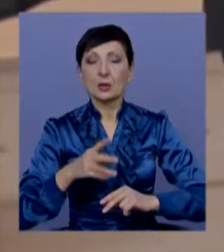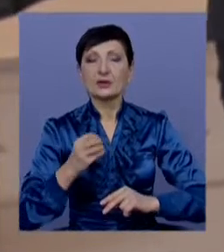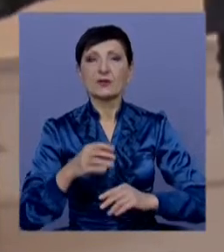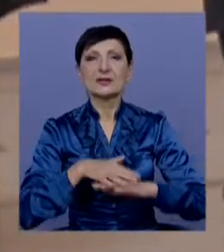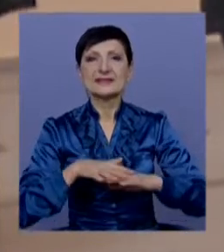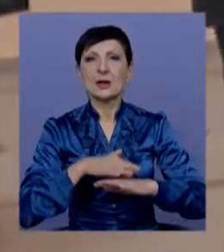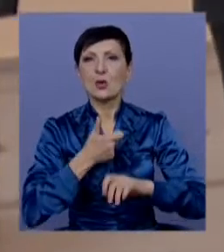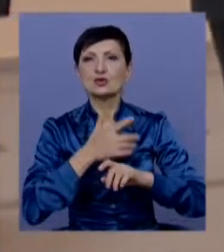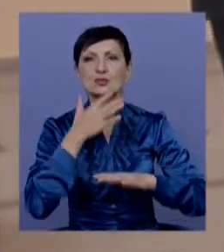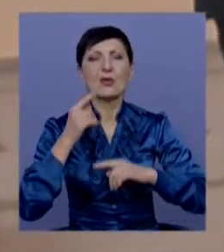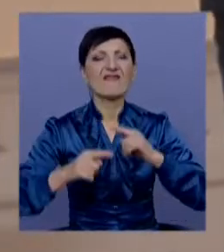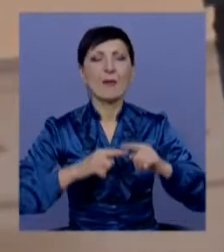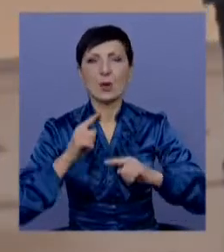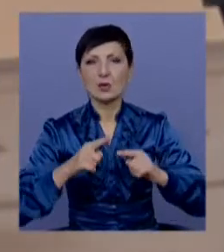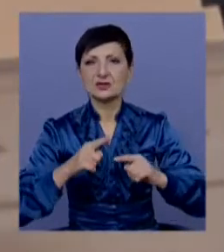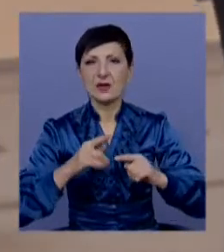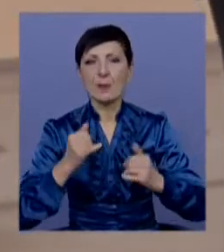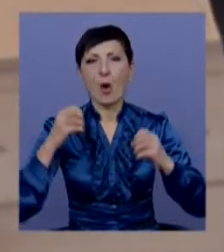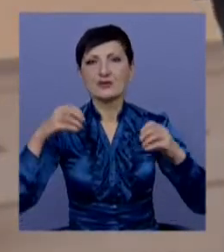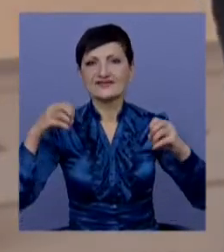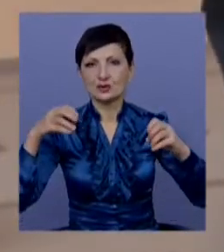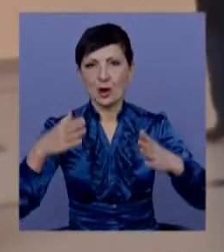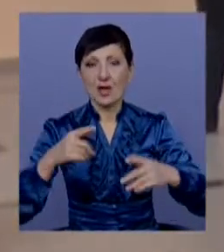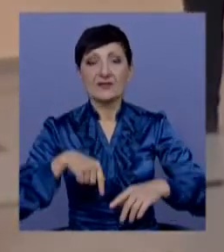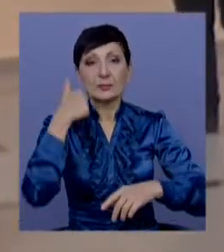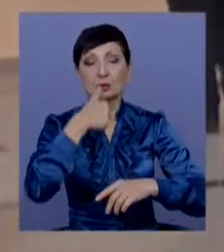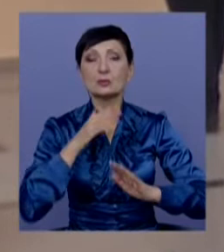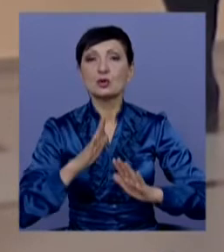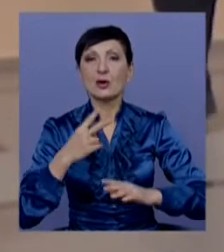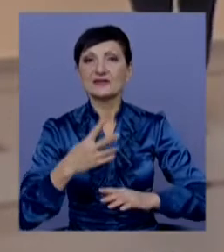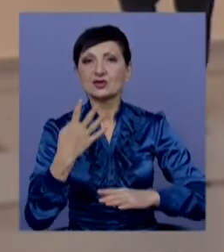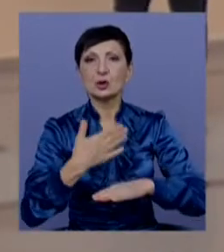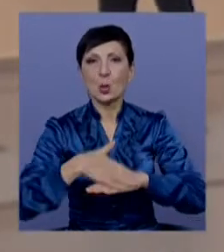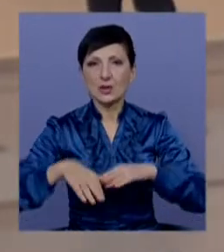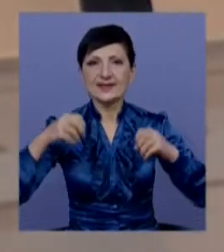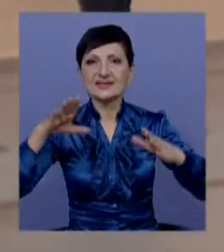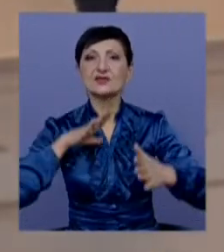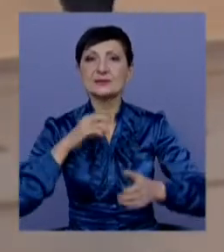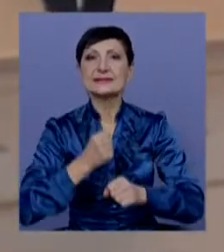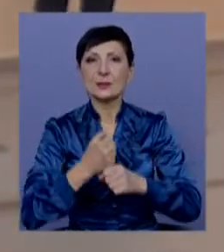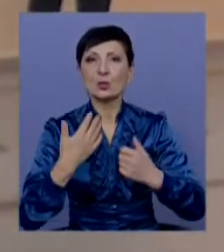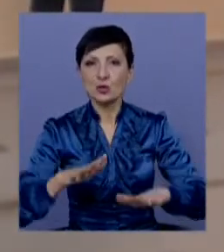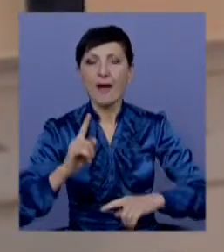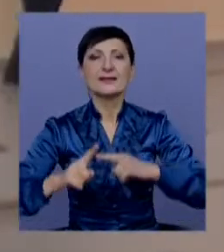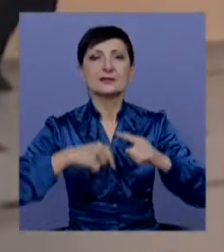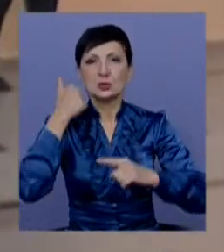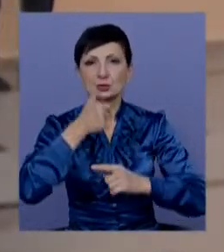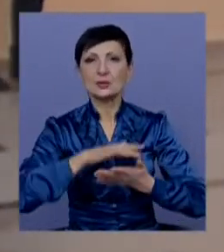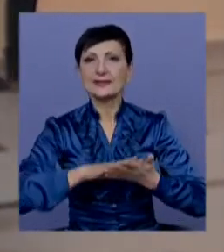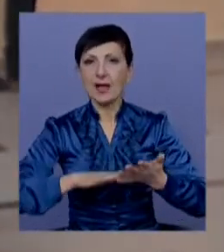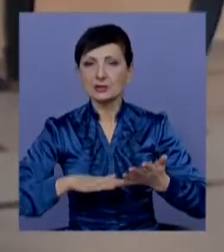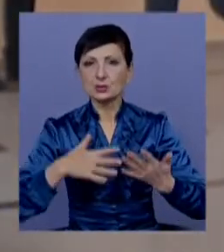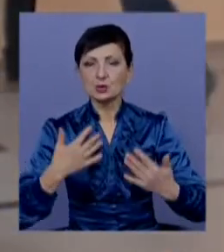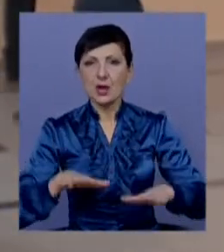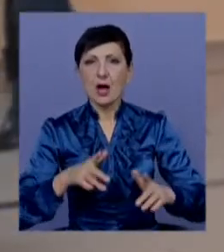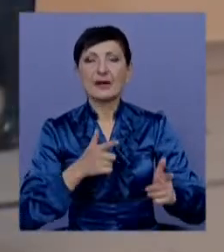население задает очень много вопросов по освещению. В этом году, конечно, мы только 24 улицы осветили, но на следующий год, на сегодняшний день,